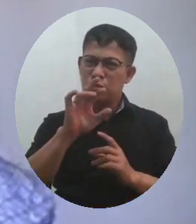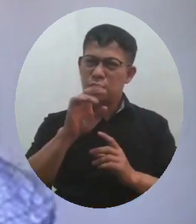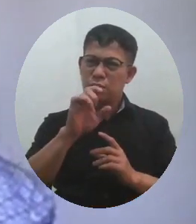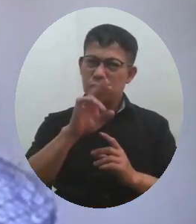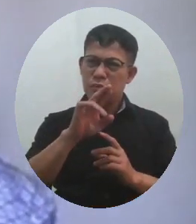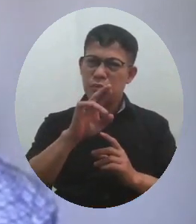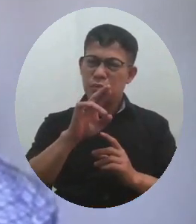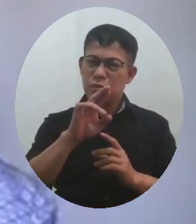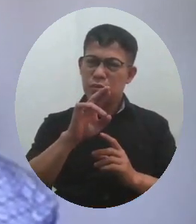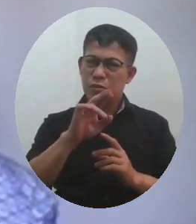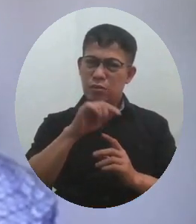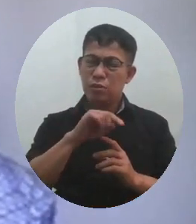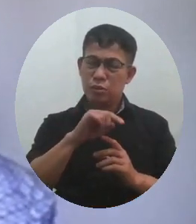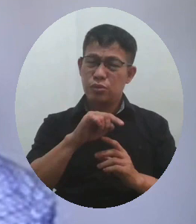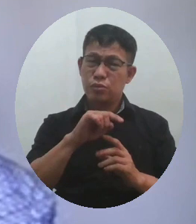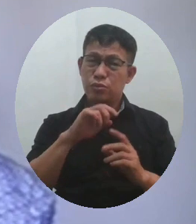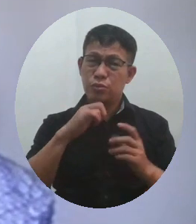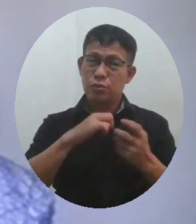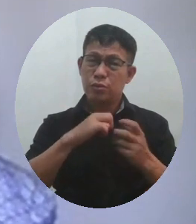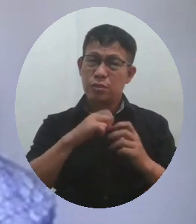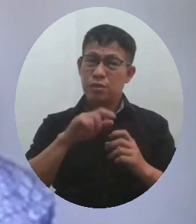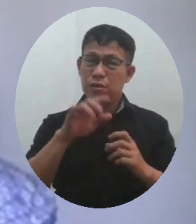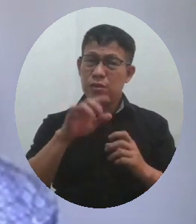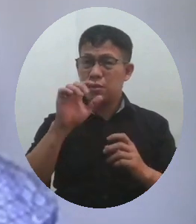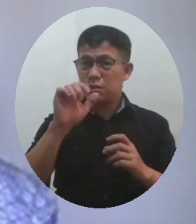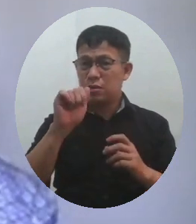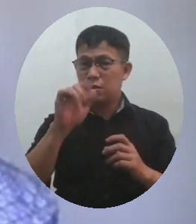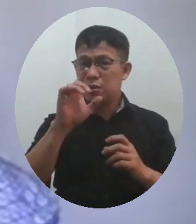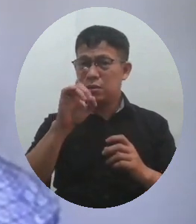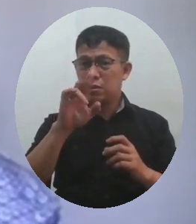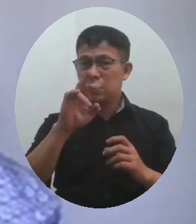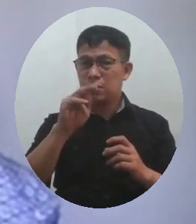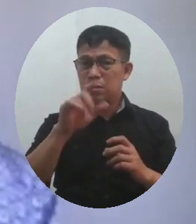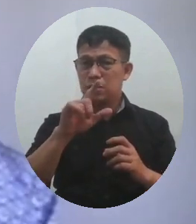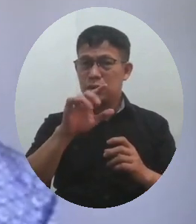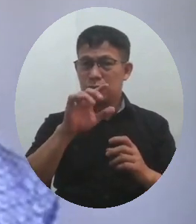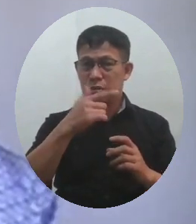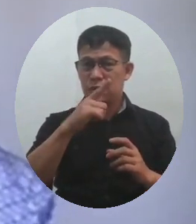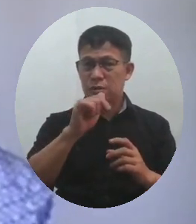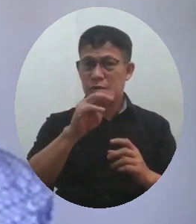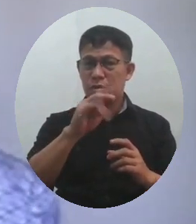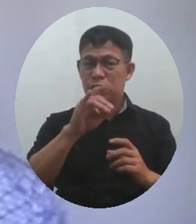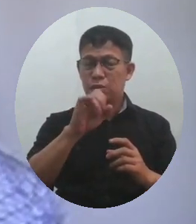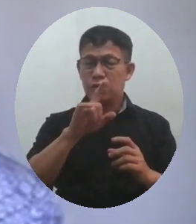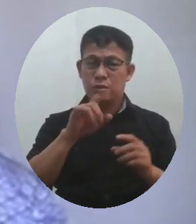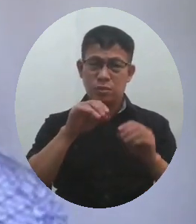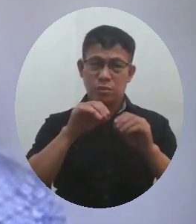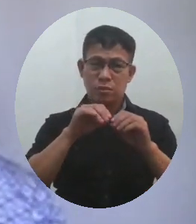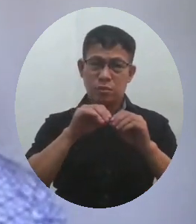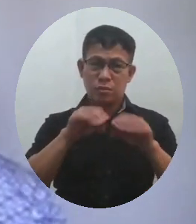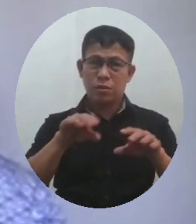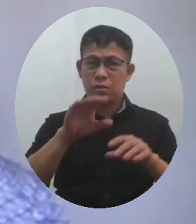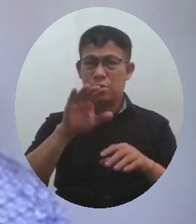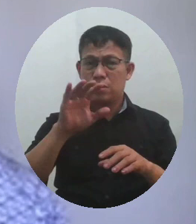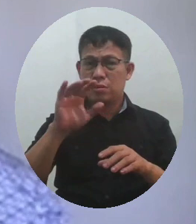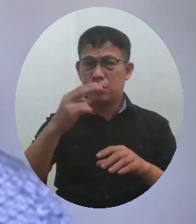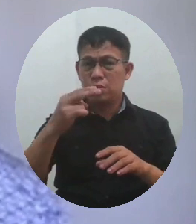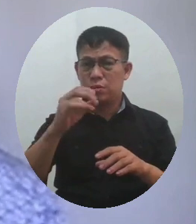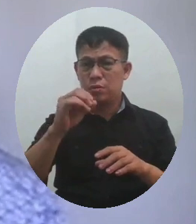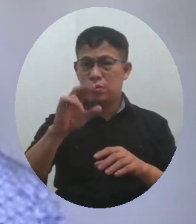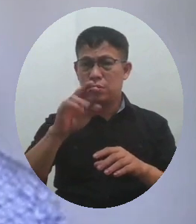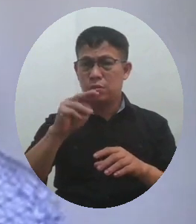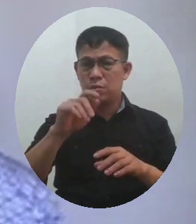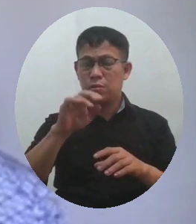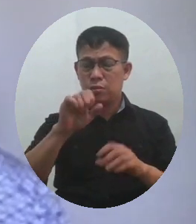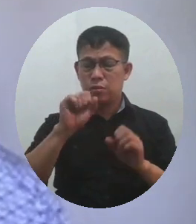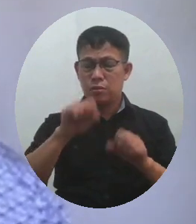na nakaka-apekto sa adrenal glands. Ito ang mga gandula na gumagawa ng mga hormones na kinakailangan ng